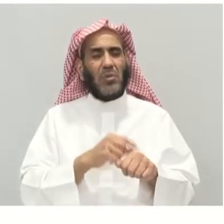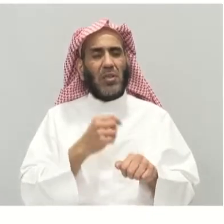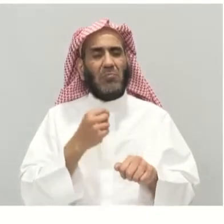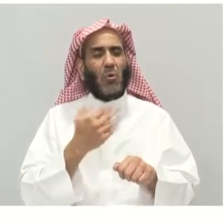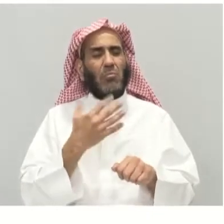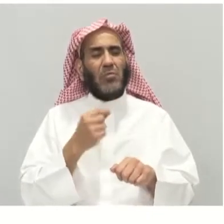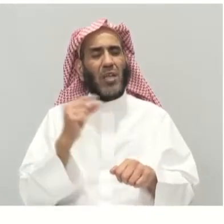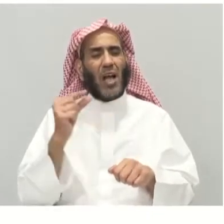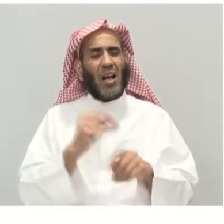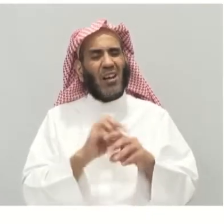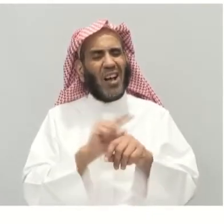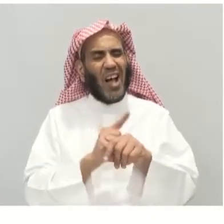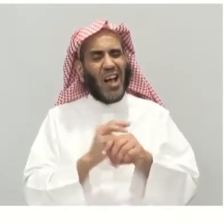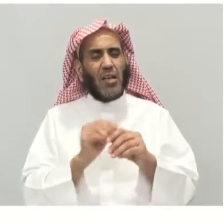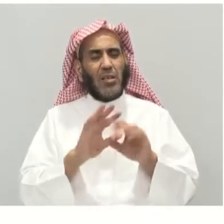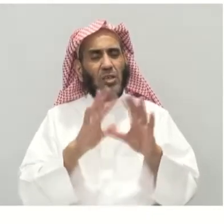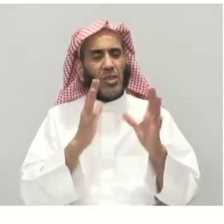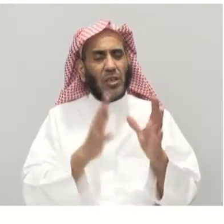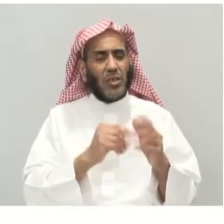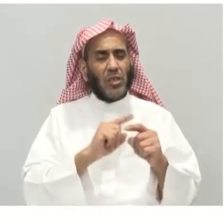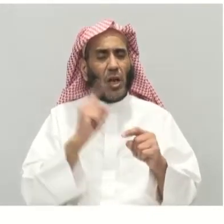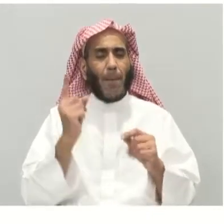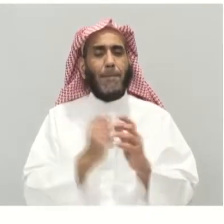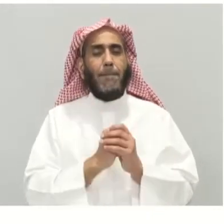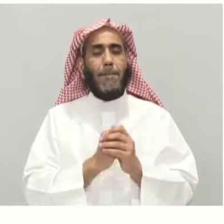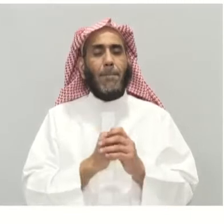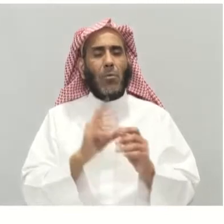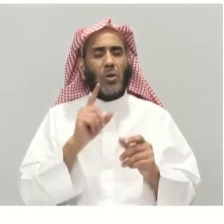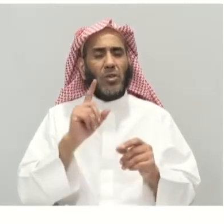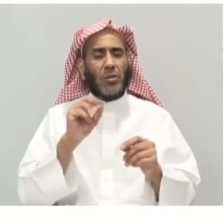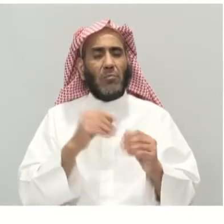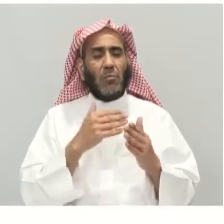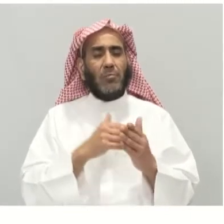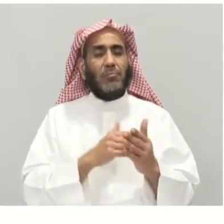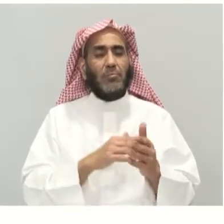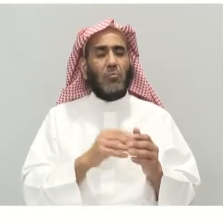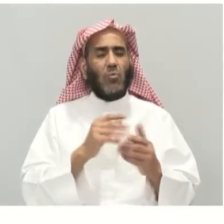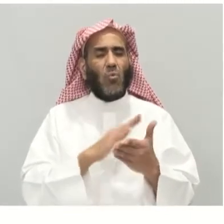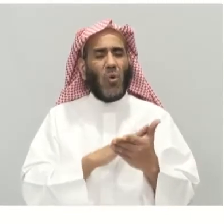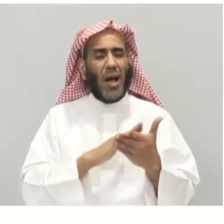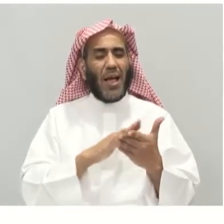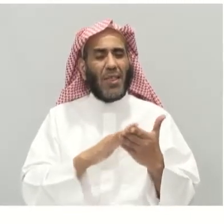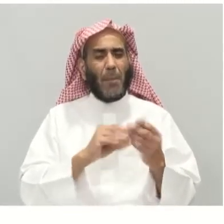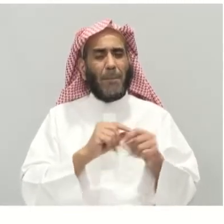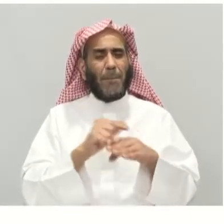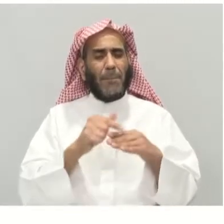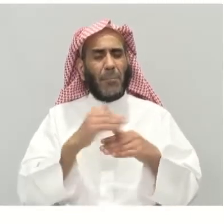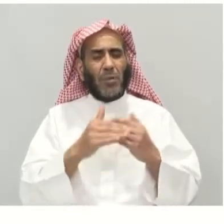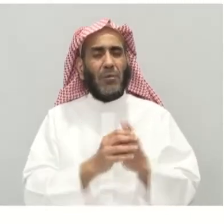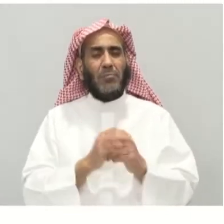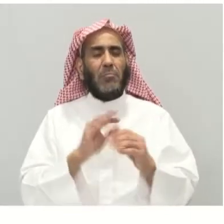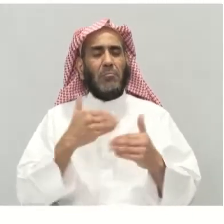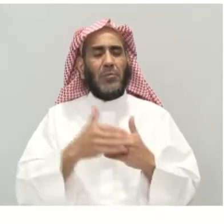دقائق لتجلد الشكل العام همم جيدا وفي هذه الاثناء يهذب معلق بالحجوز من بطانه